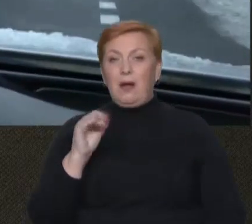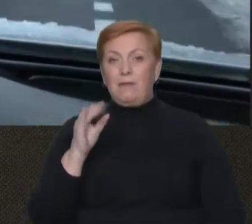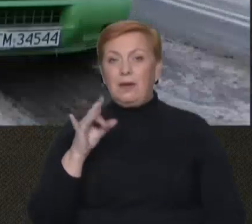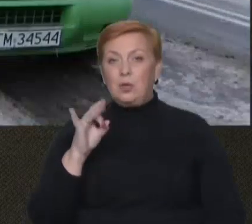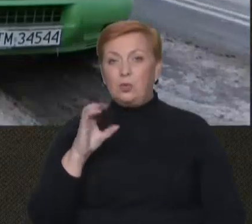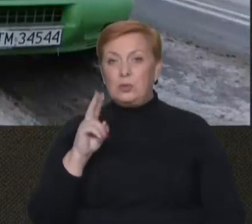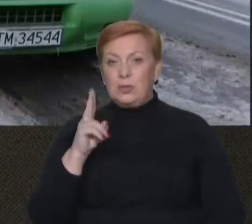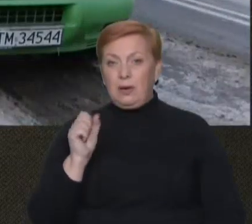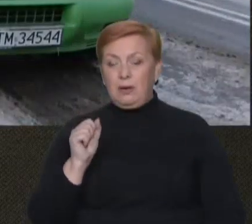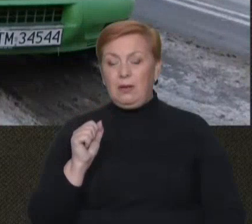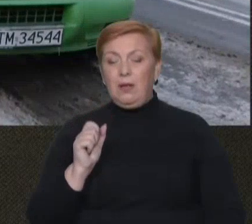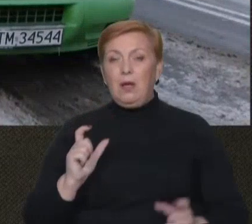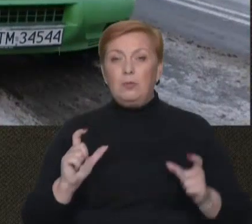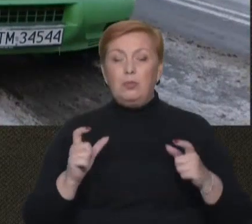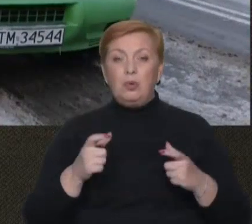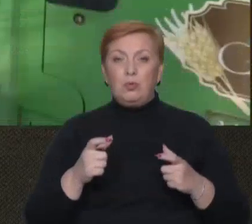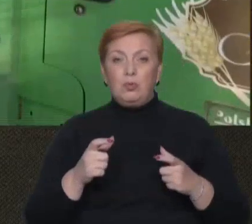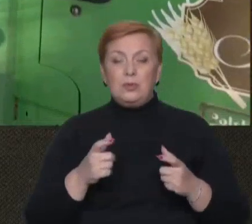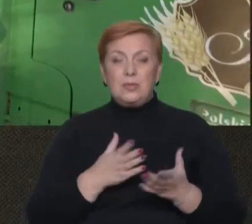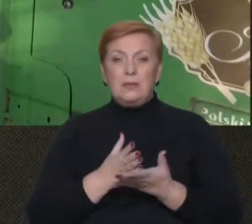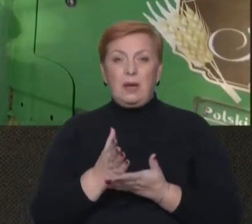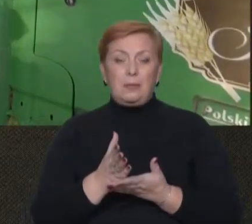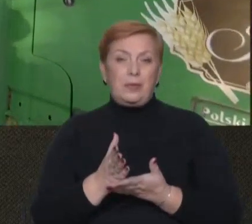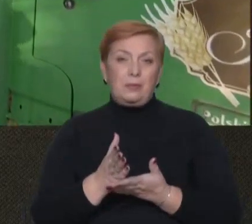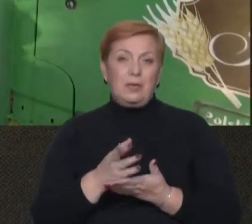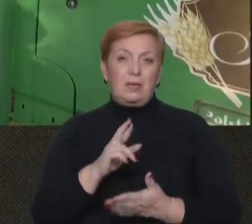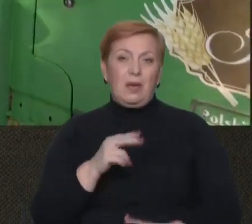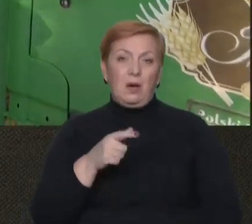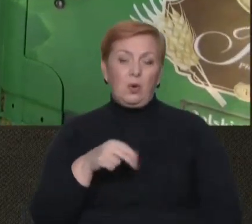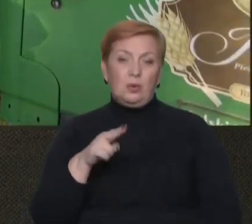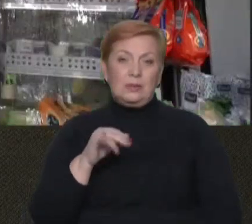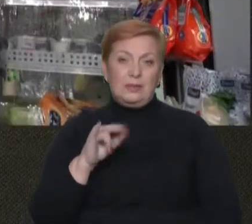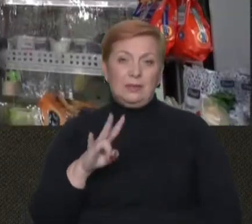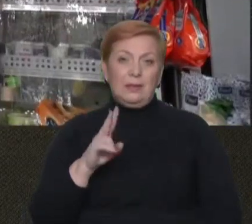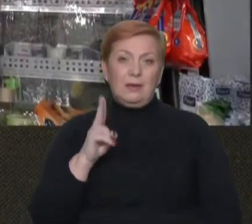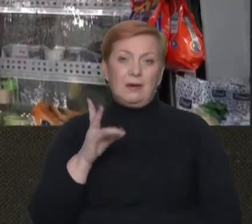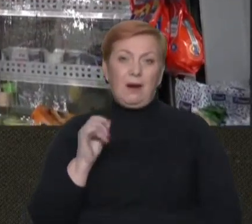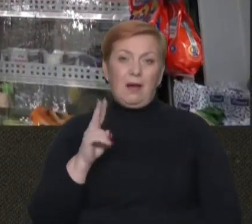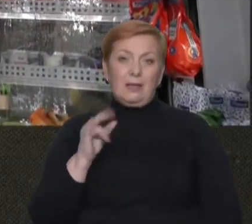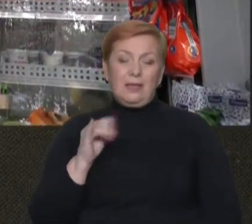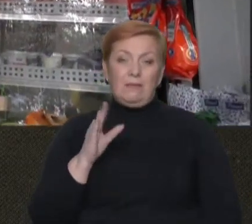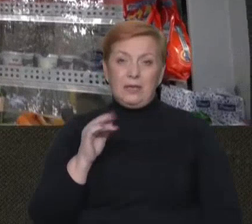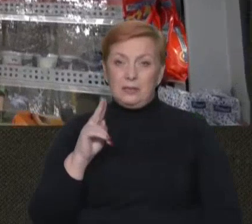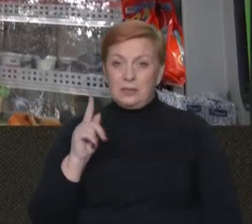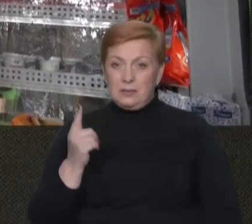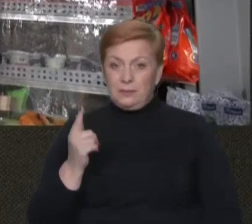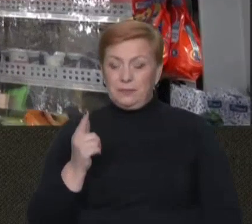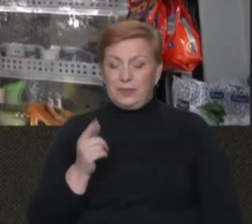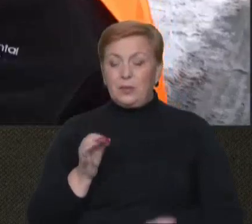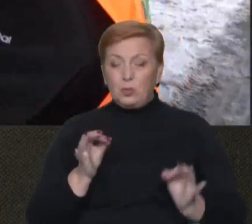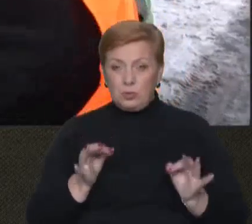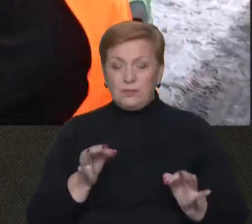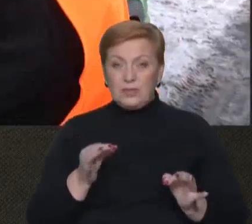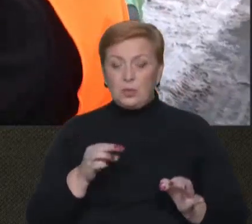нагадаю що ще блокуються напрямки пункту пропуску Ягодин та Краківець Звісно що ми